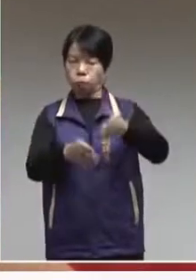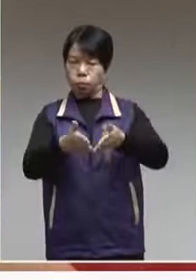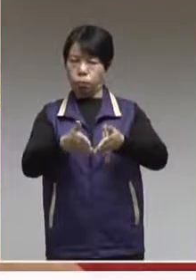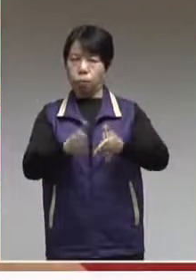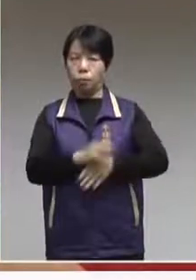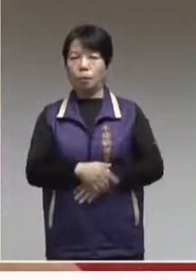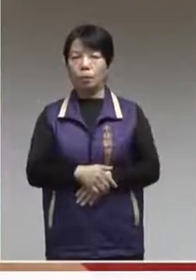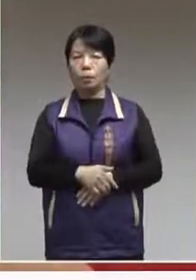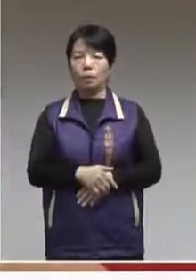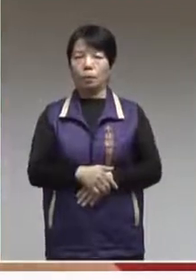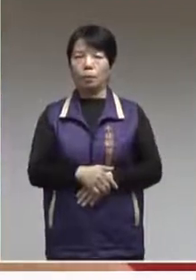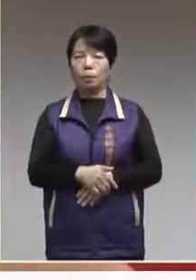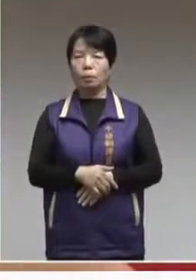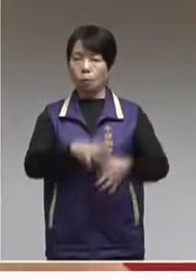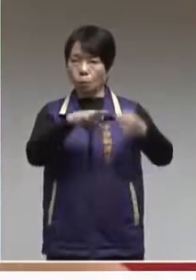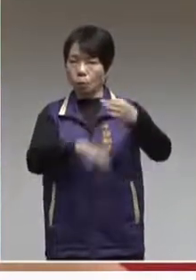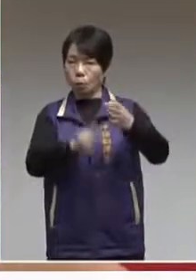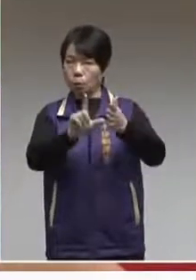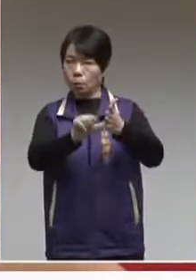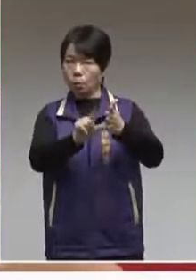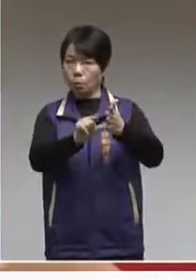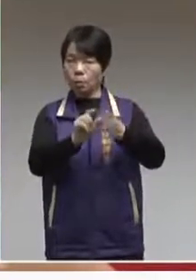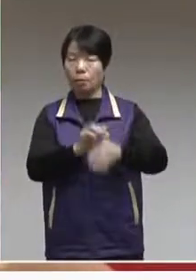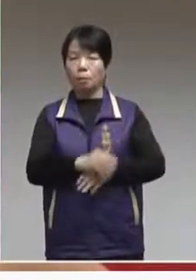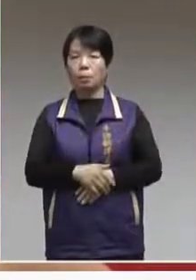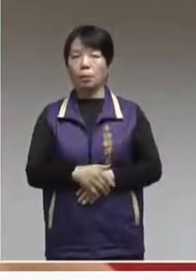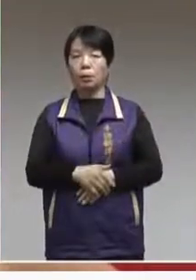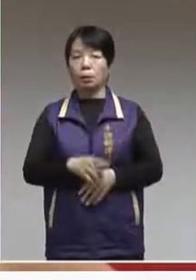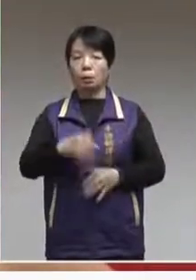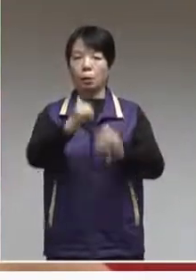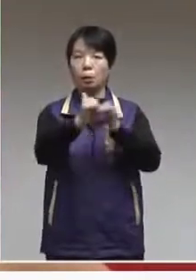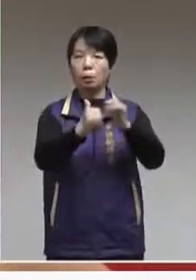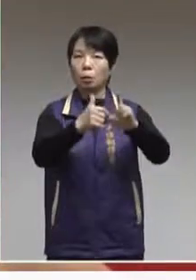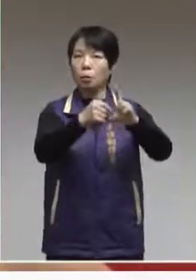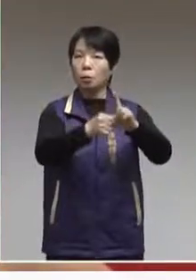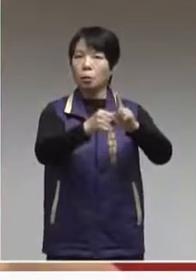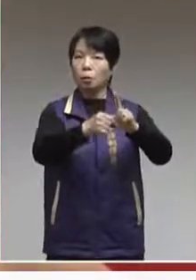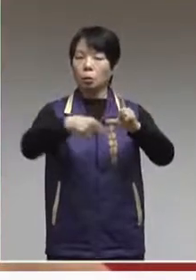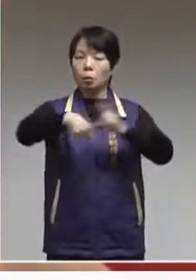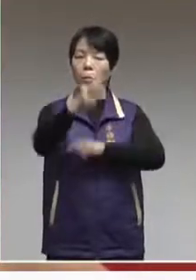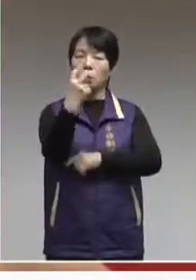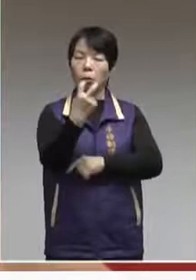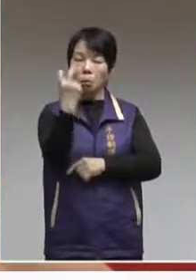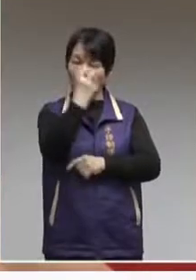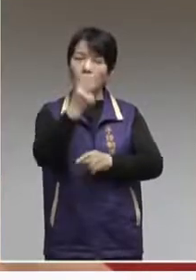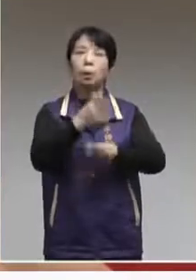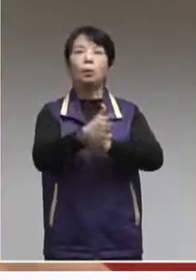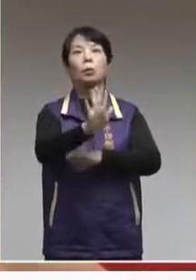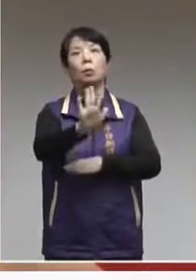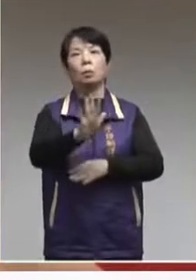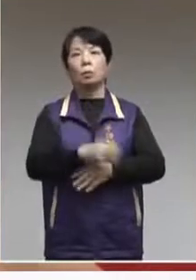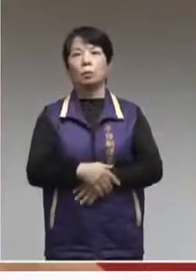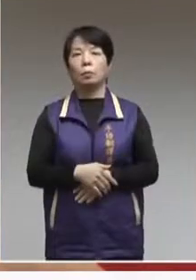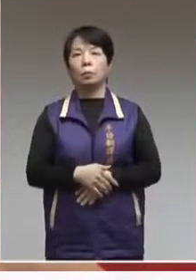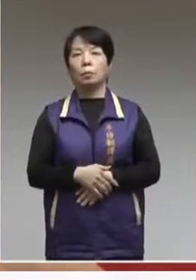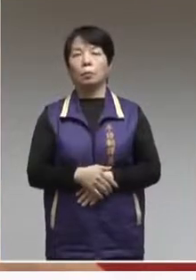框列的对象的同时，他已经到社区筛检站在筛检，所